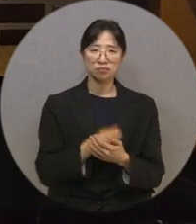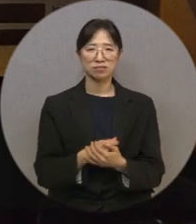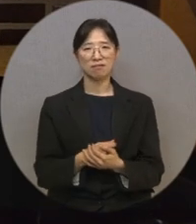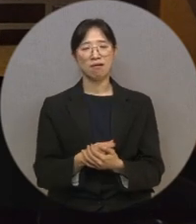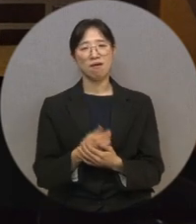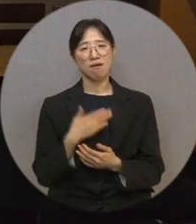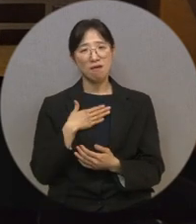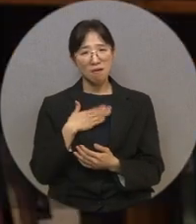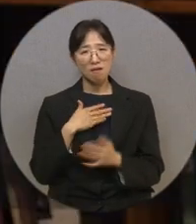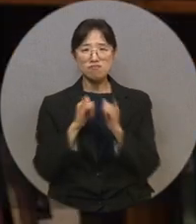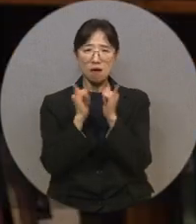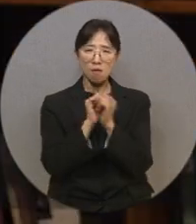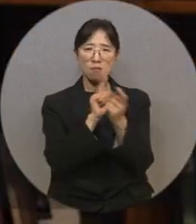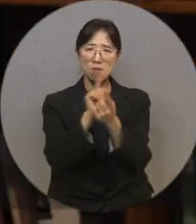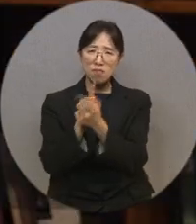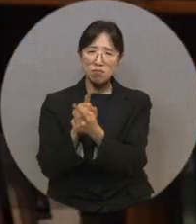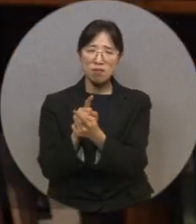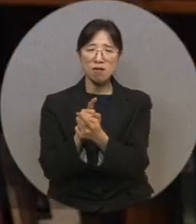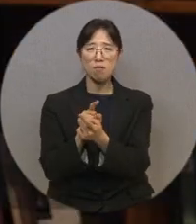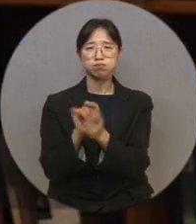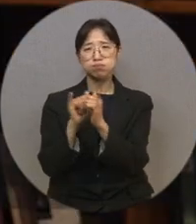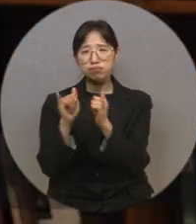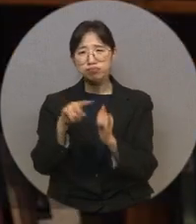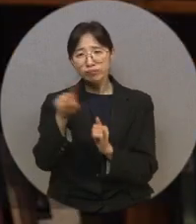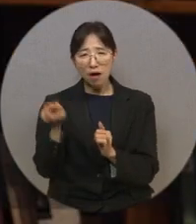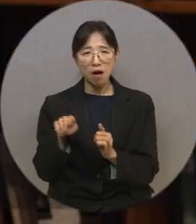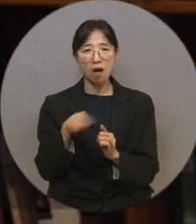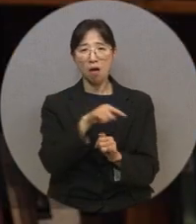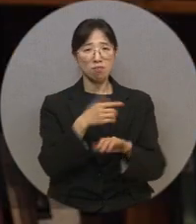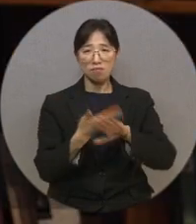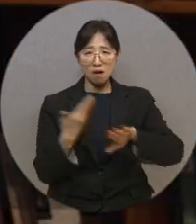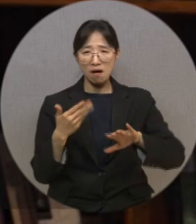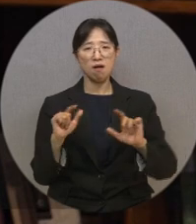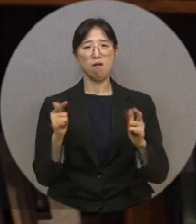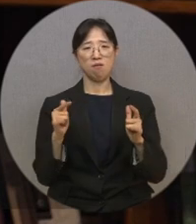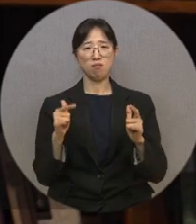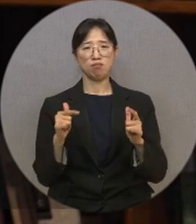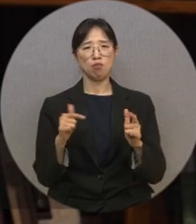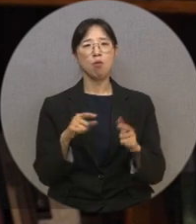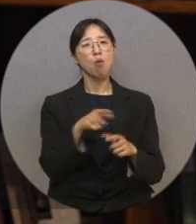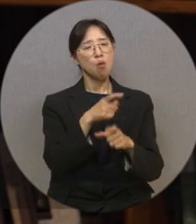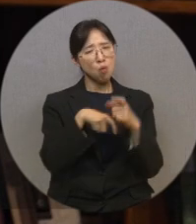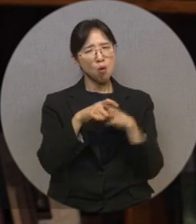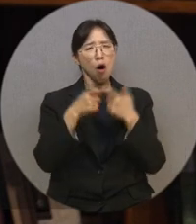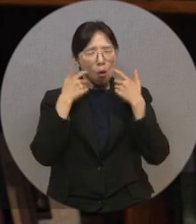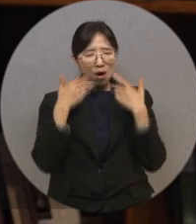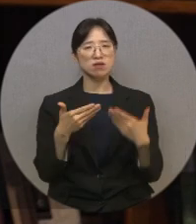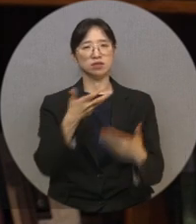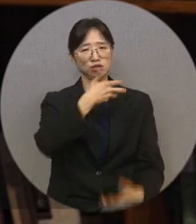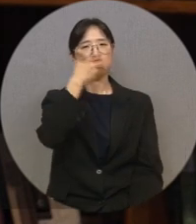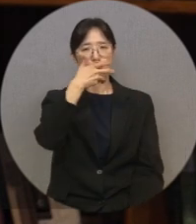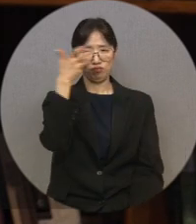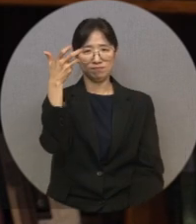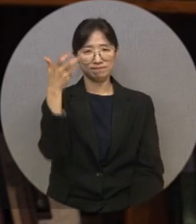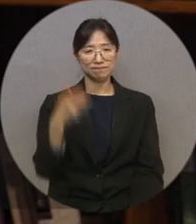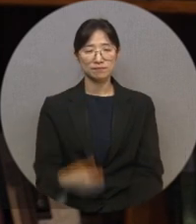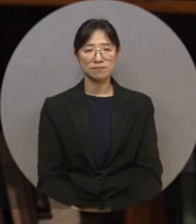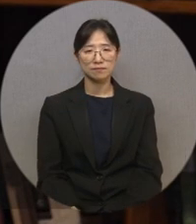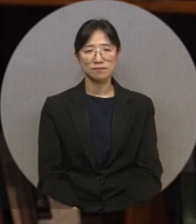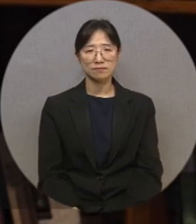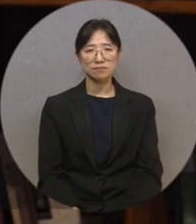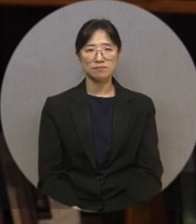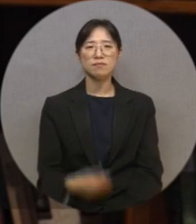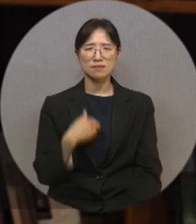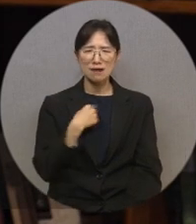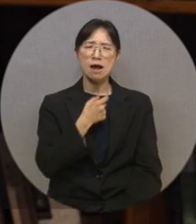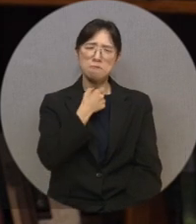제가 서해에서 만나본 친구들과 전혀 다르지 않고, 아니 오히려 더 선명했어요, 꿈들이. 확실했고,